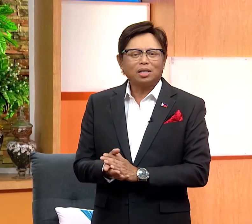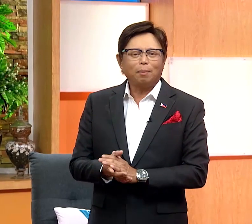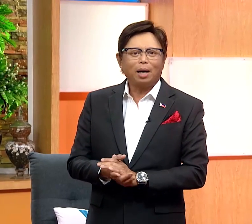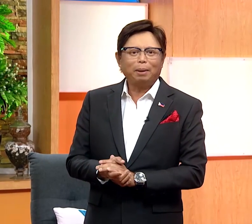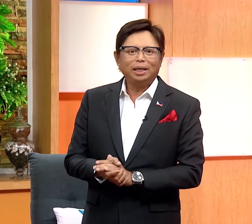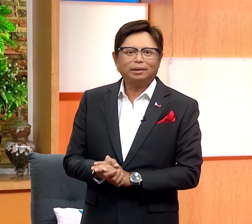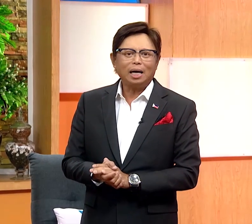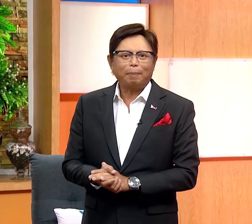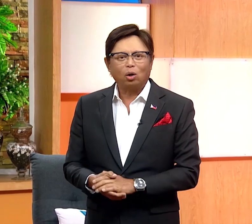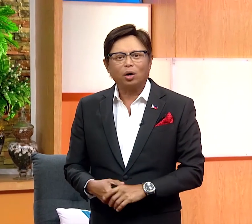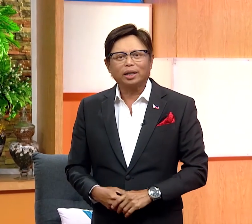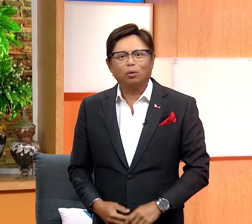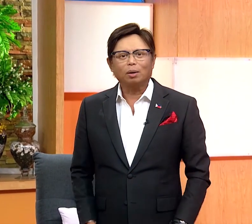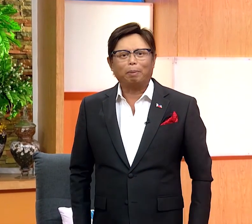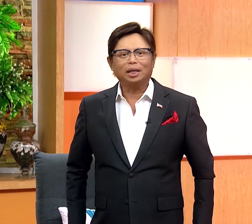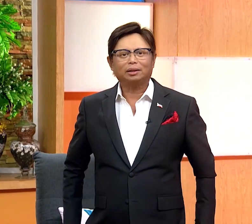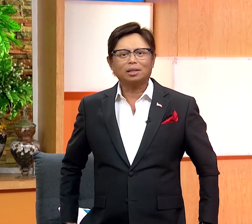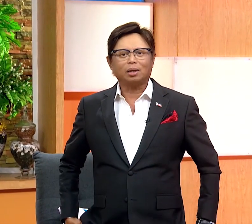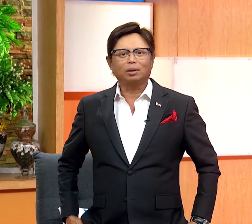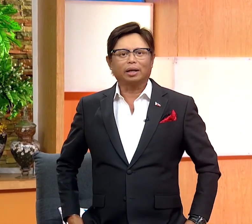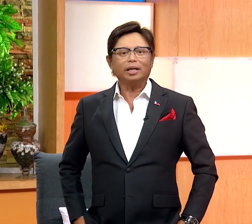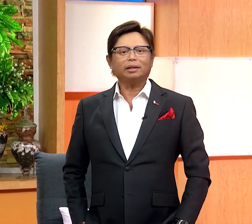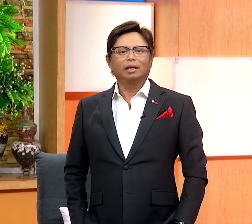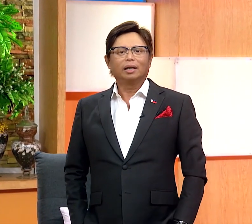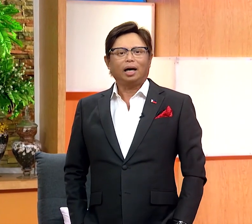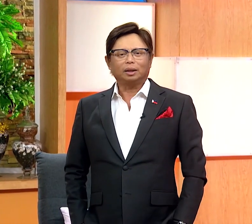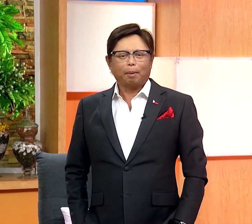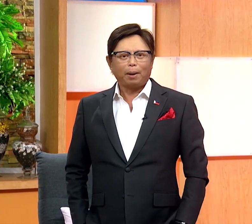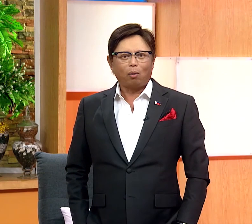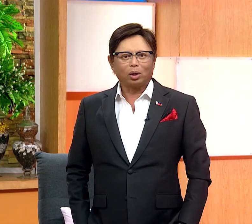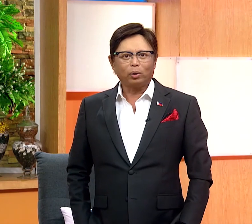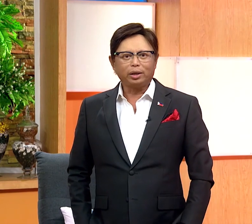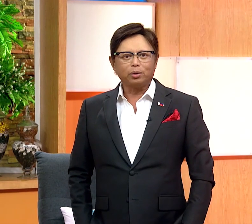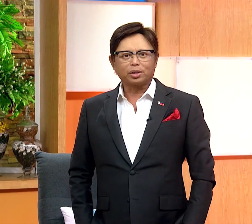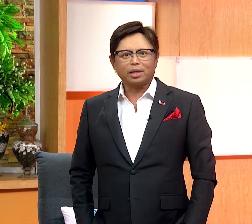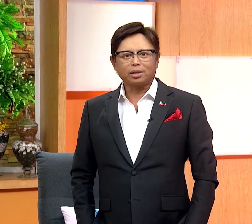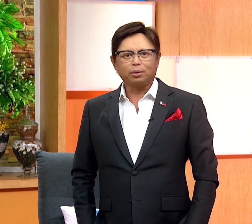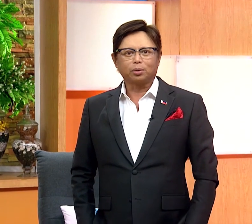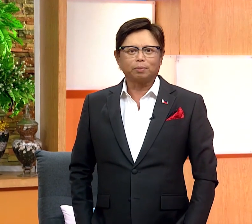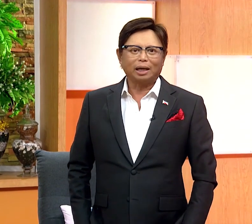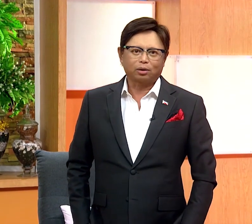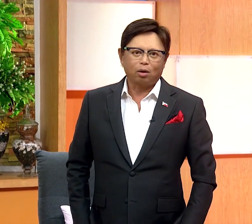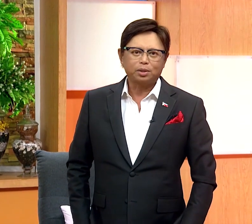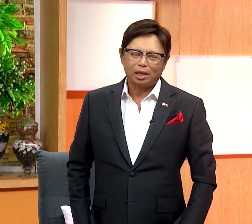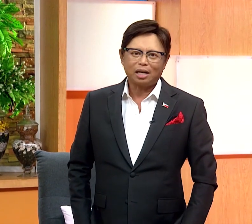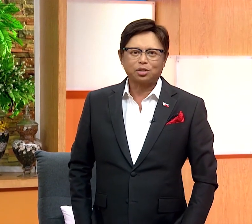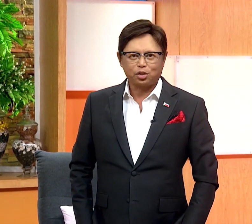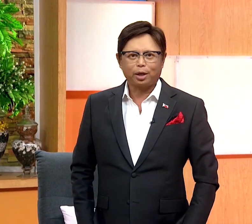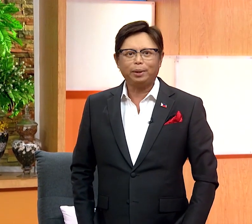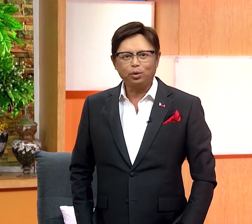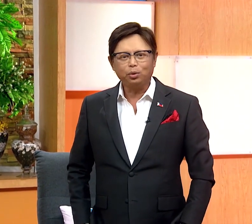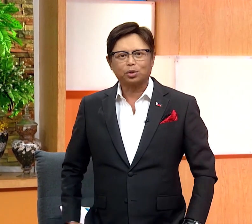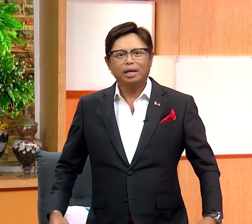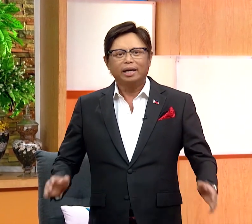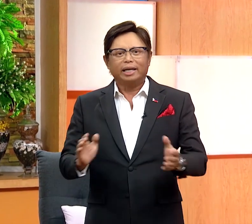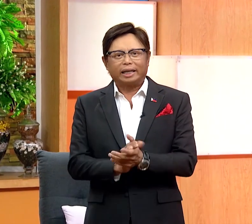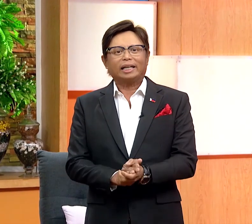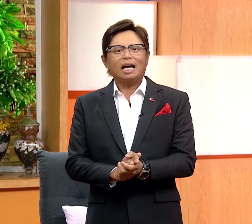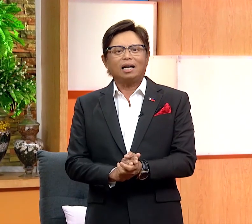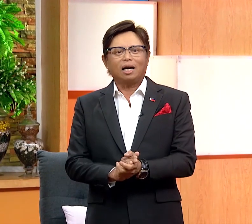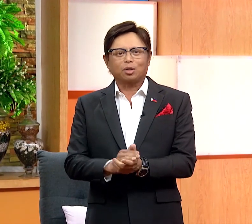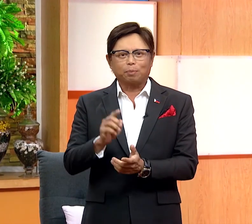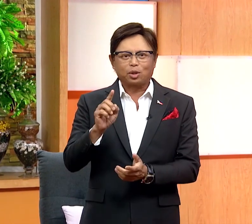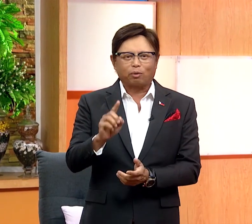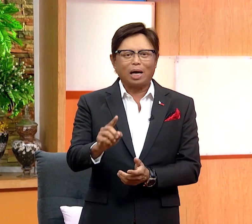Igan, mauna ka sa mga balita. Panoorin ang unang balita sa unang hirit. At iba pang award-winning news ka sa youtube.com/GMA News.